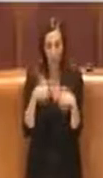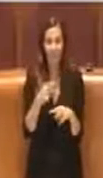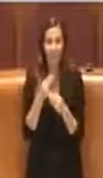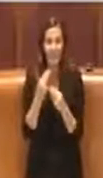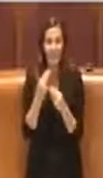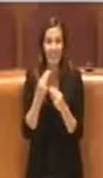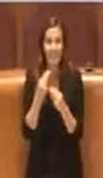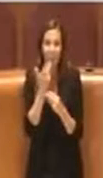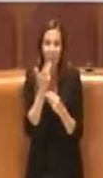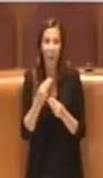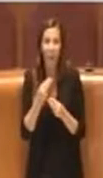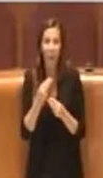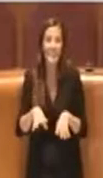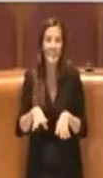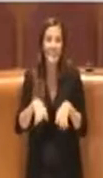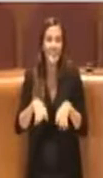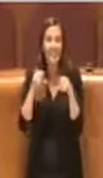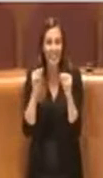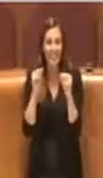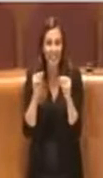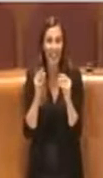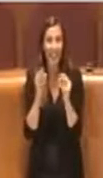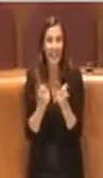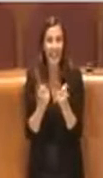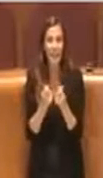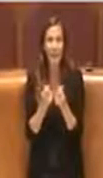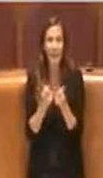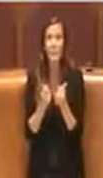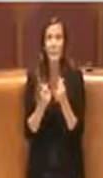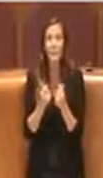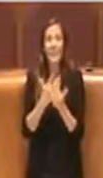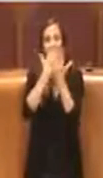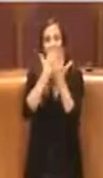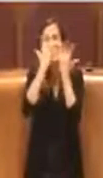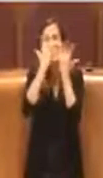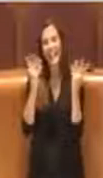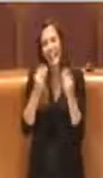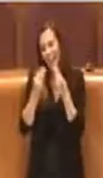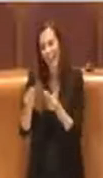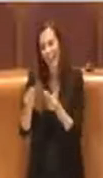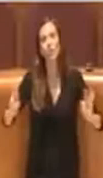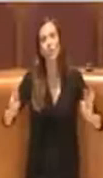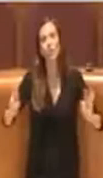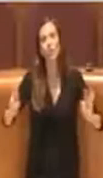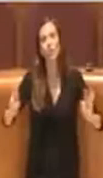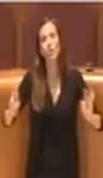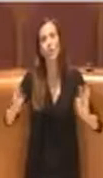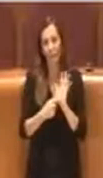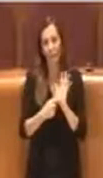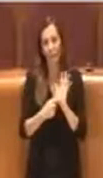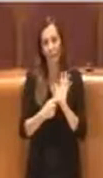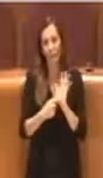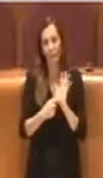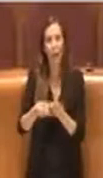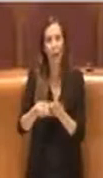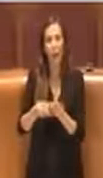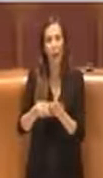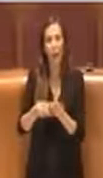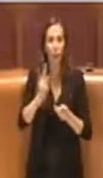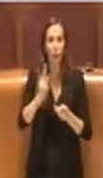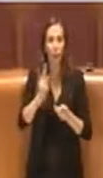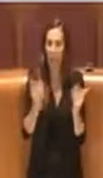e iniziare a chiarire questo tipo di disciplina, e l'azione amministrativa renderla